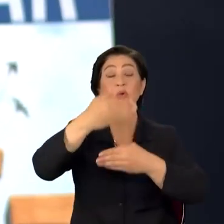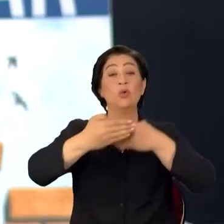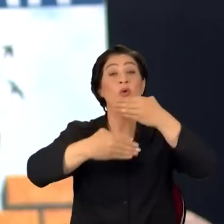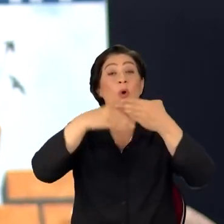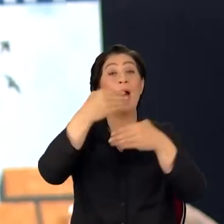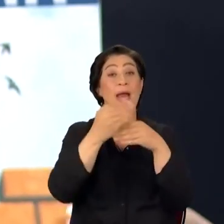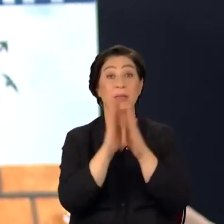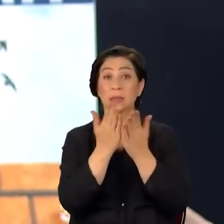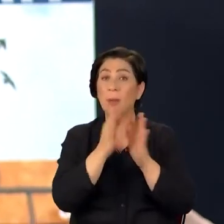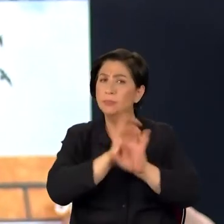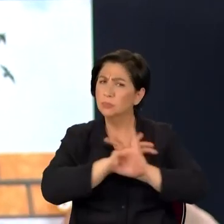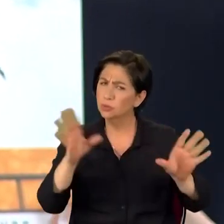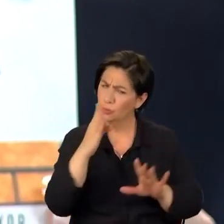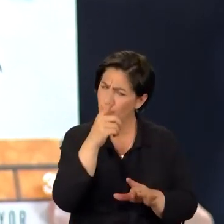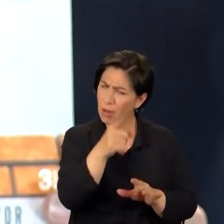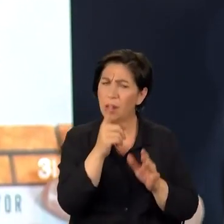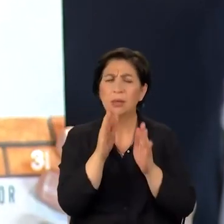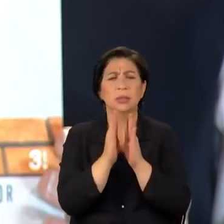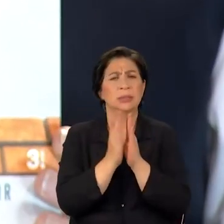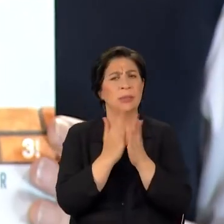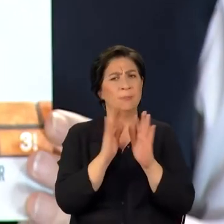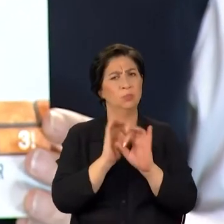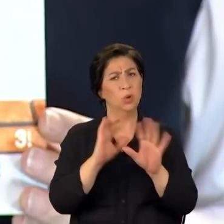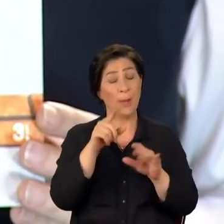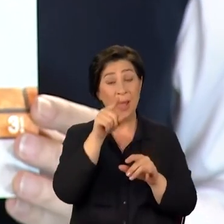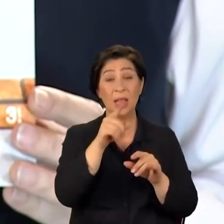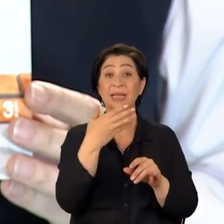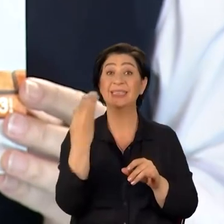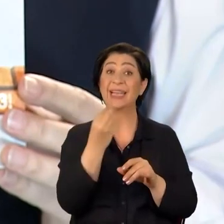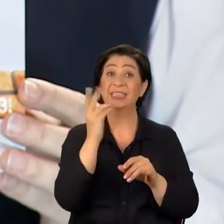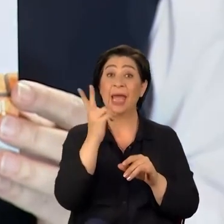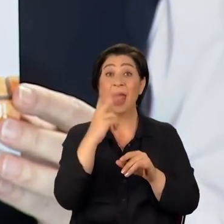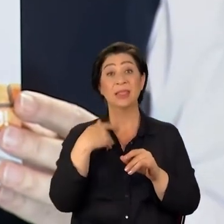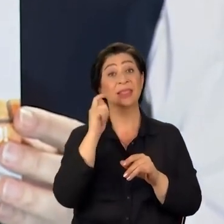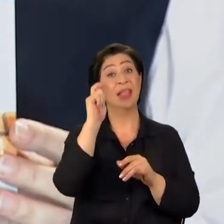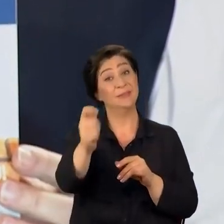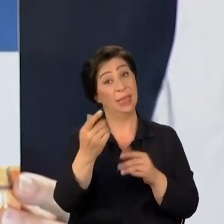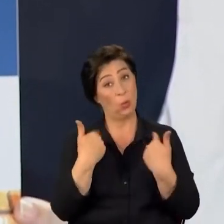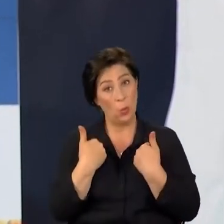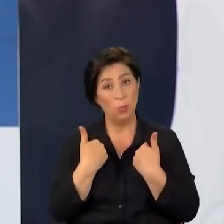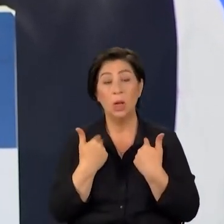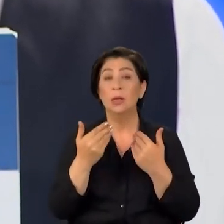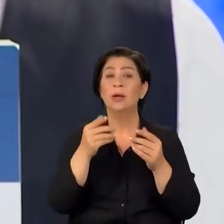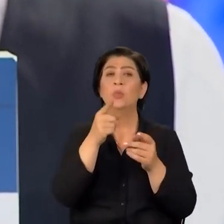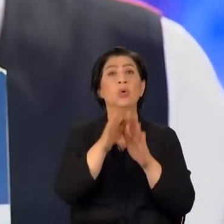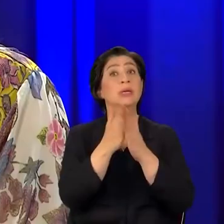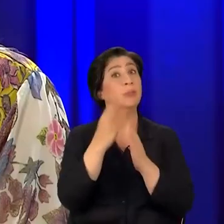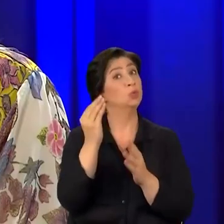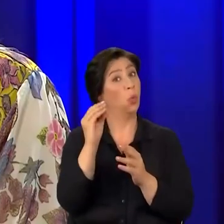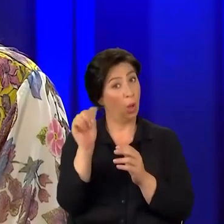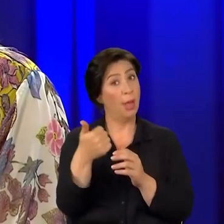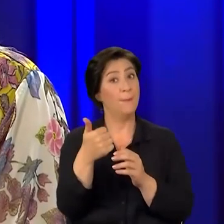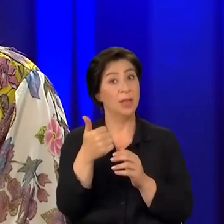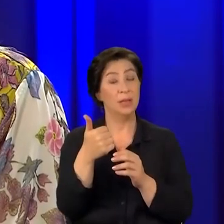etkili bir çok güzel bir kitap, etkili bir kitap oldu. Özellikle gençlere ben çok evet, tavsiye ediyorum. Şekilde, yani çok önemli bir kitap.